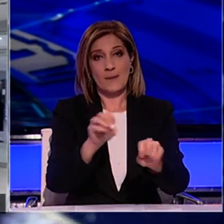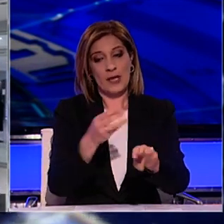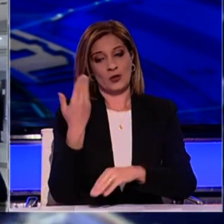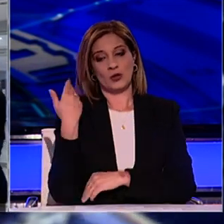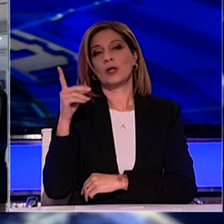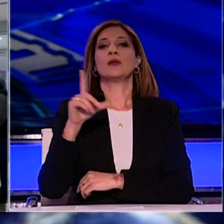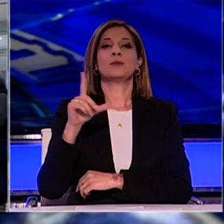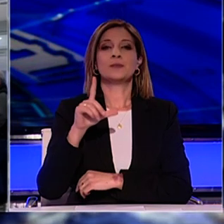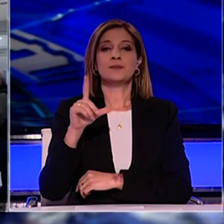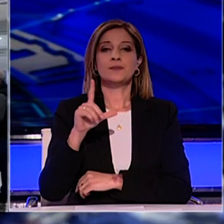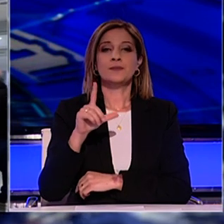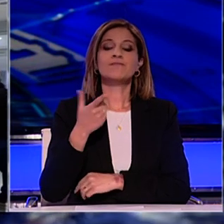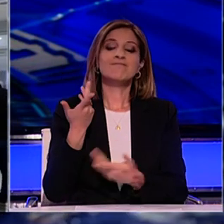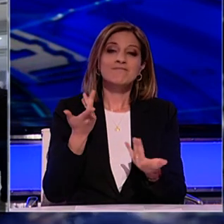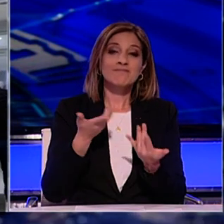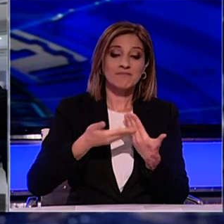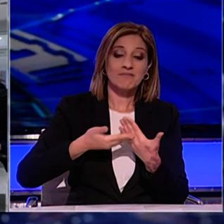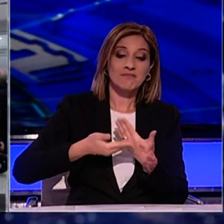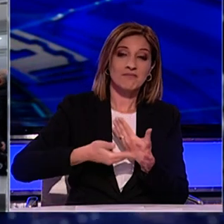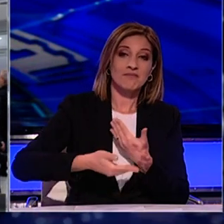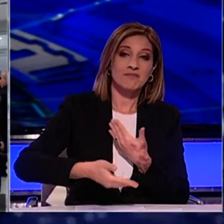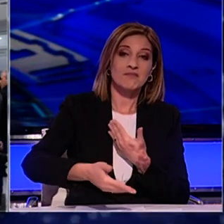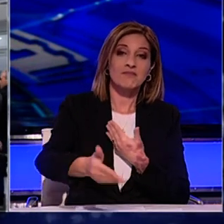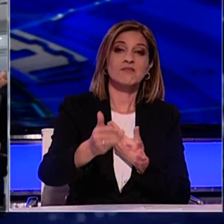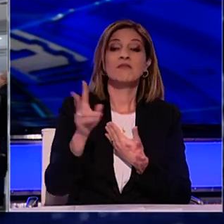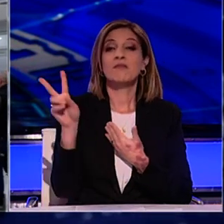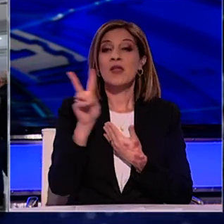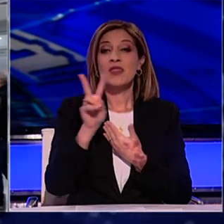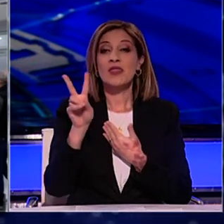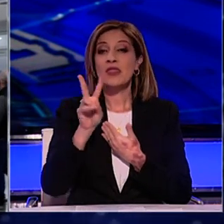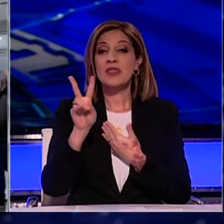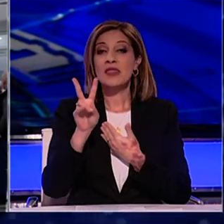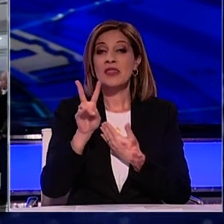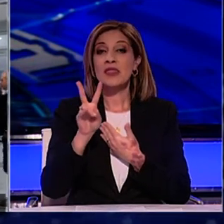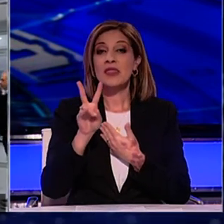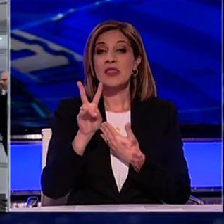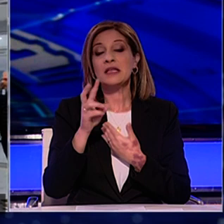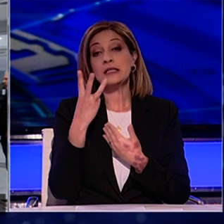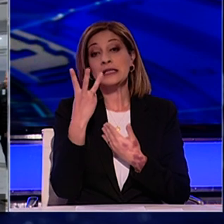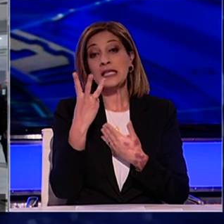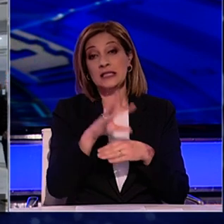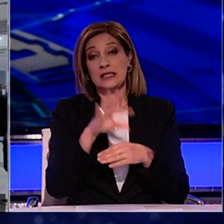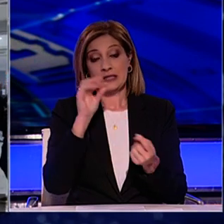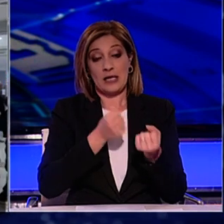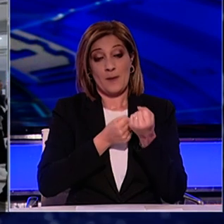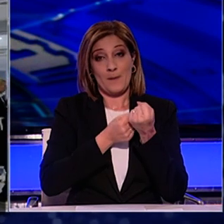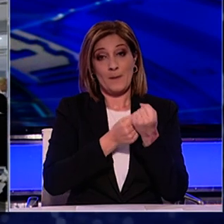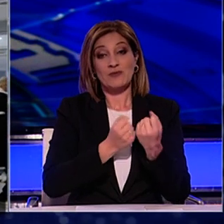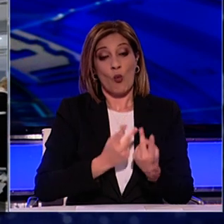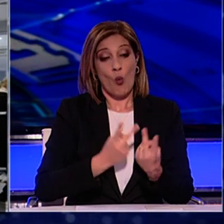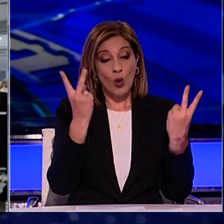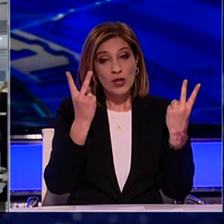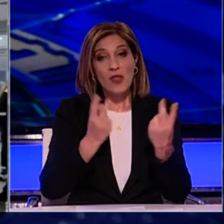προηγούμενες ημέρες. Οι δρόμοι που μπορεί φυσικά να κρατήσει ο Δημοκρατικός Συναγερμός είναι τρεις. Είναι η ψήφος καταβόλης,